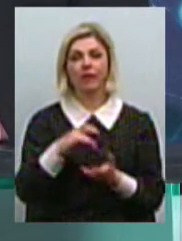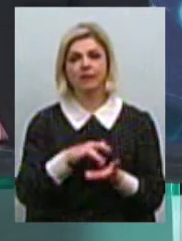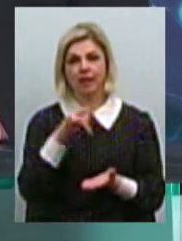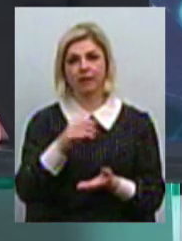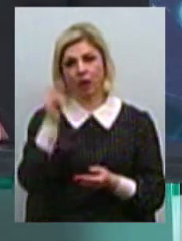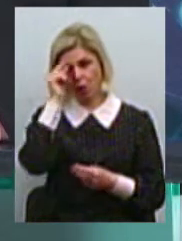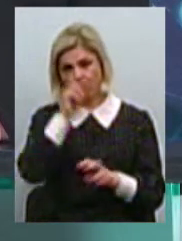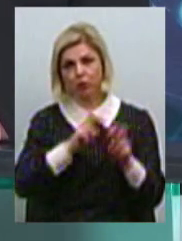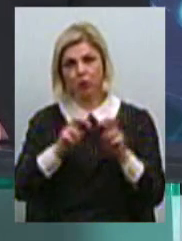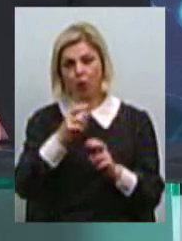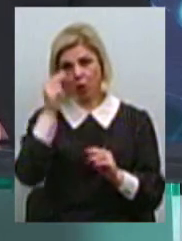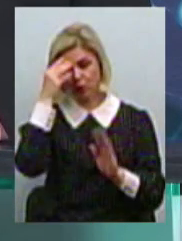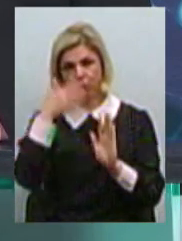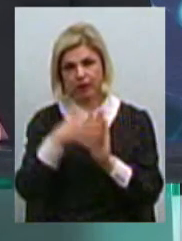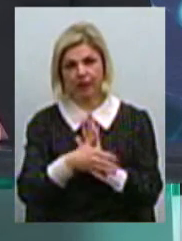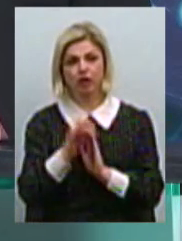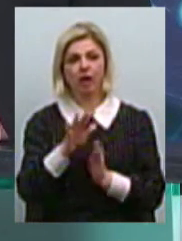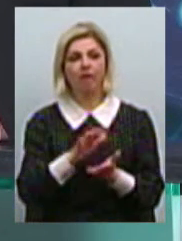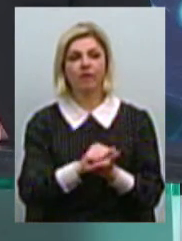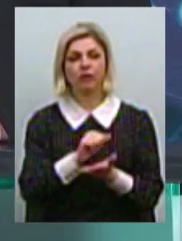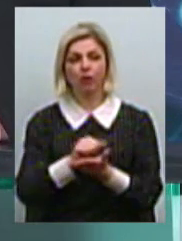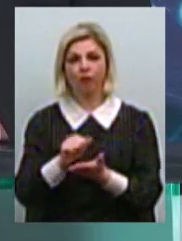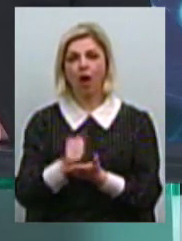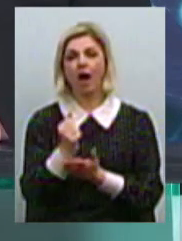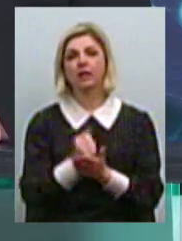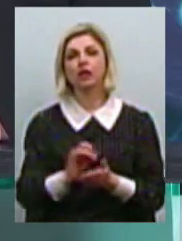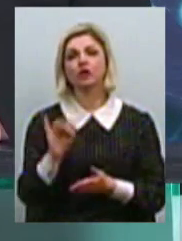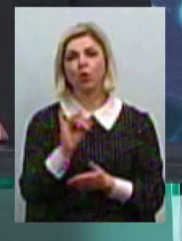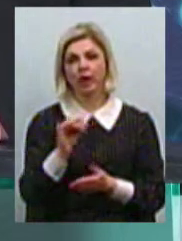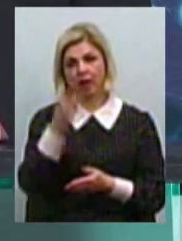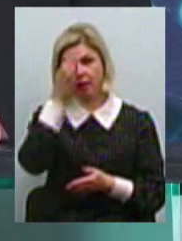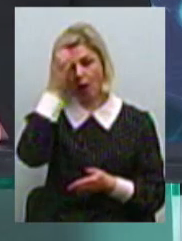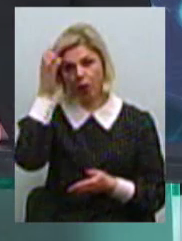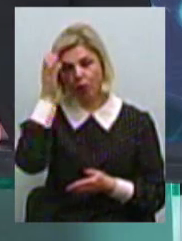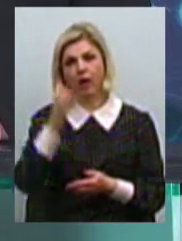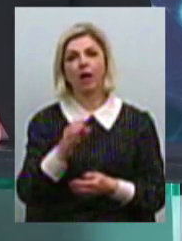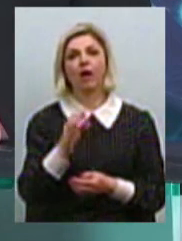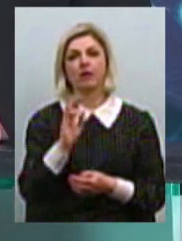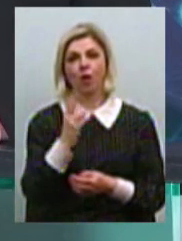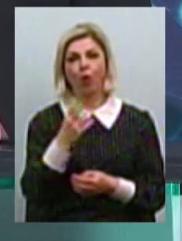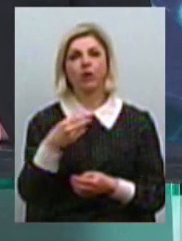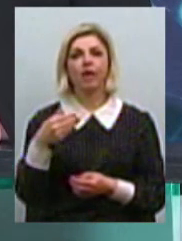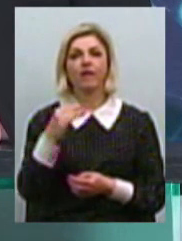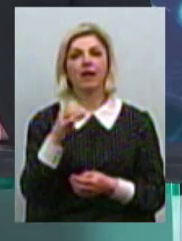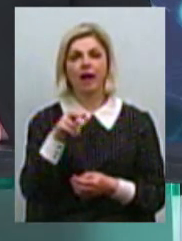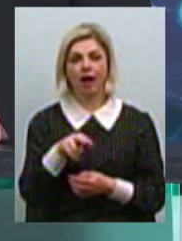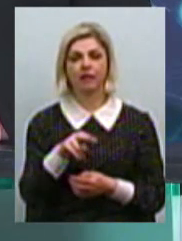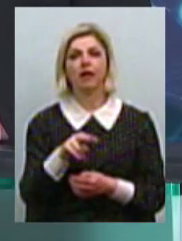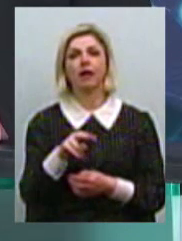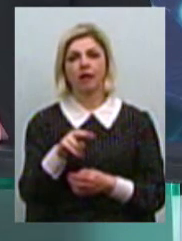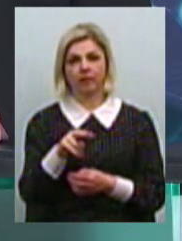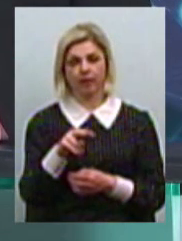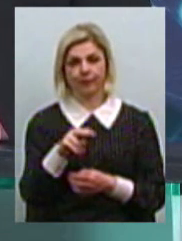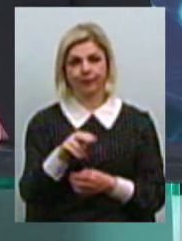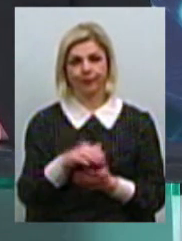та редакційно-видавничої діяльності, кандидат історичних наук, доцент Миколаївської філії Київського національного університету культури і мистецтв.